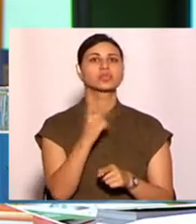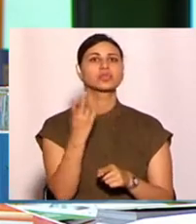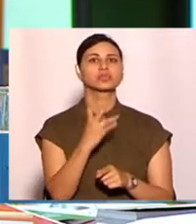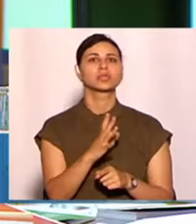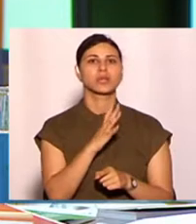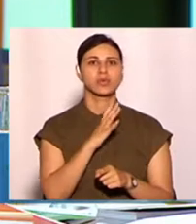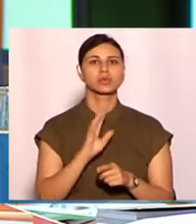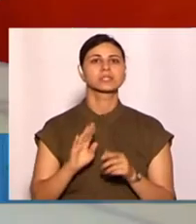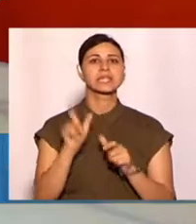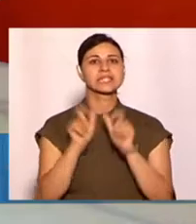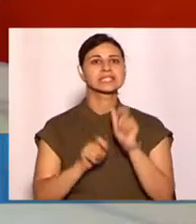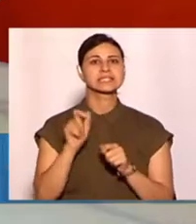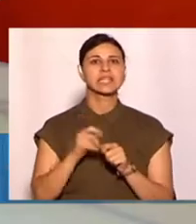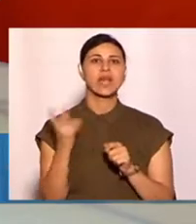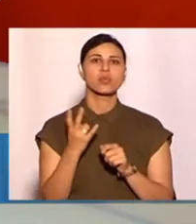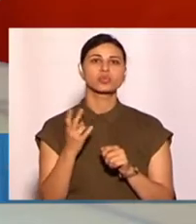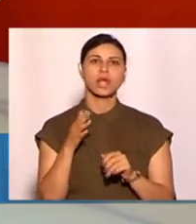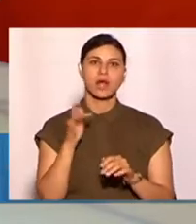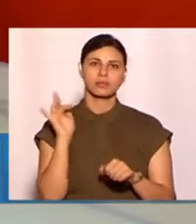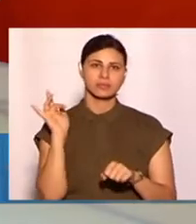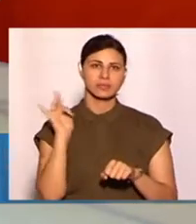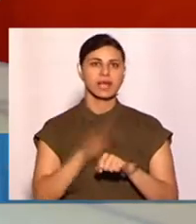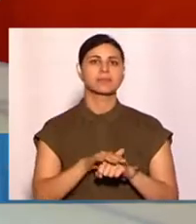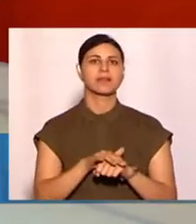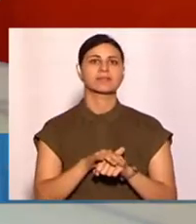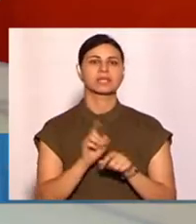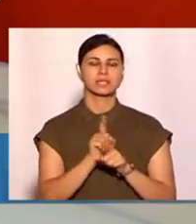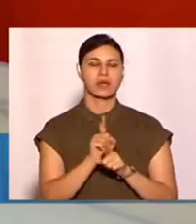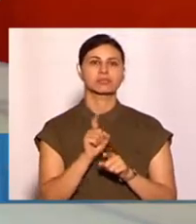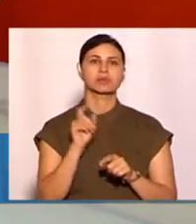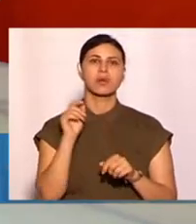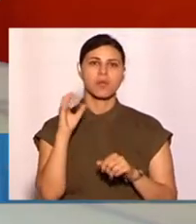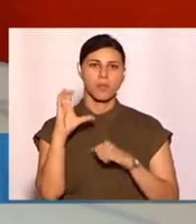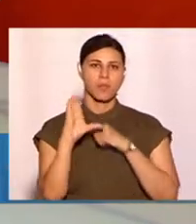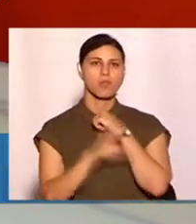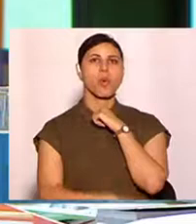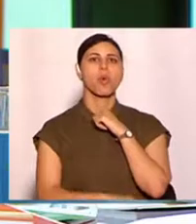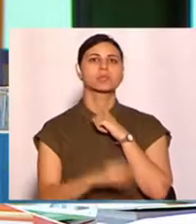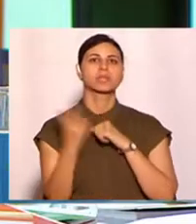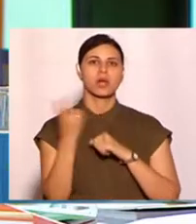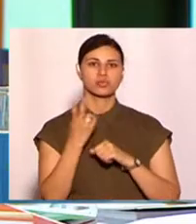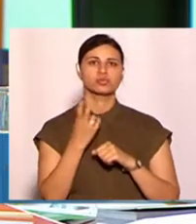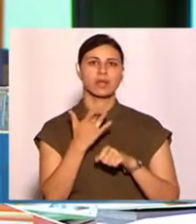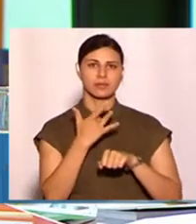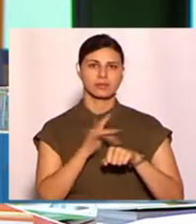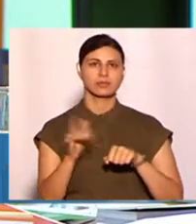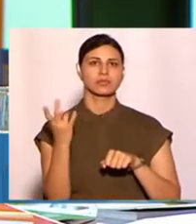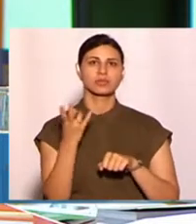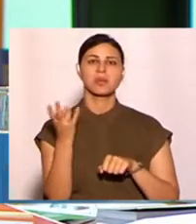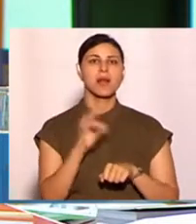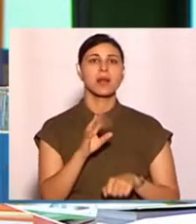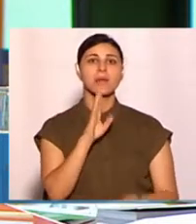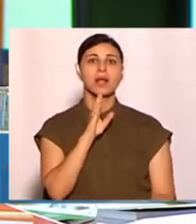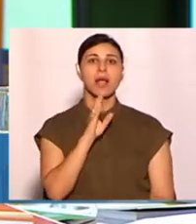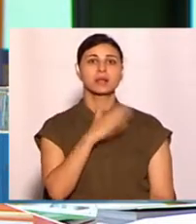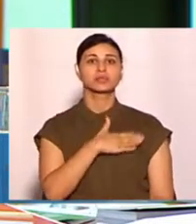მოხდეს დრენირება, ანუ გამომუშავებული რძე უნდა გამოვიდეს გარეთ, დაიცალოს. არ დაიცალა ბოლომდე, დარჩა და კაფსულა